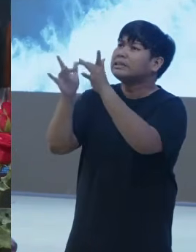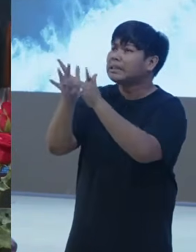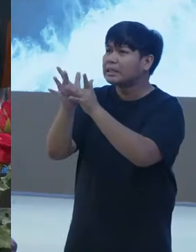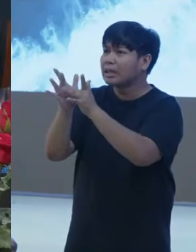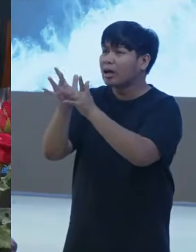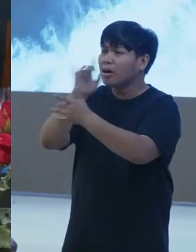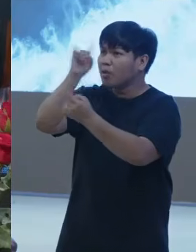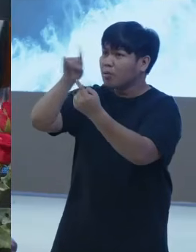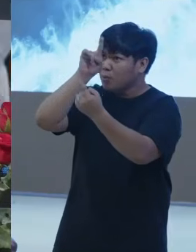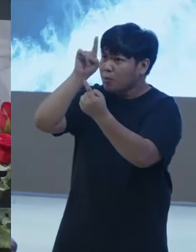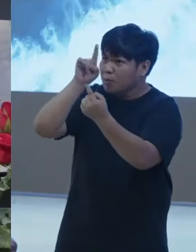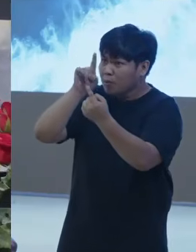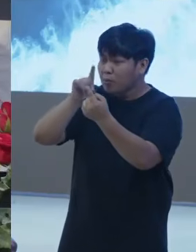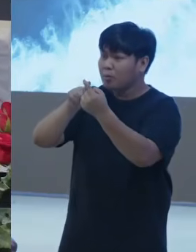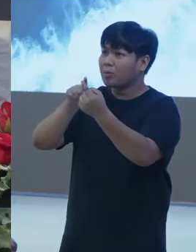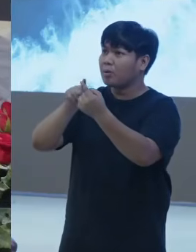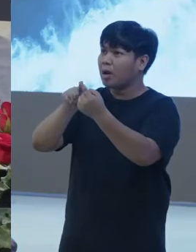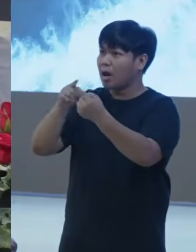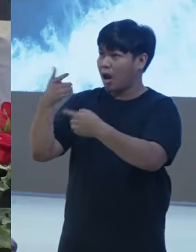ba